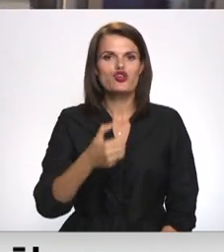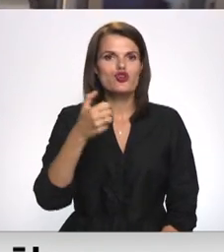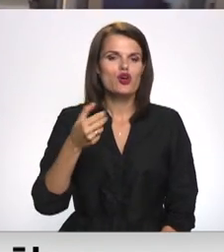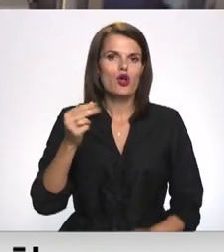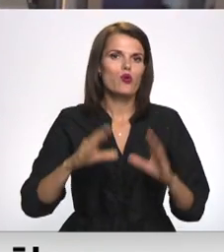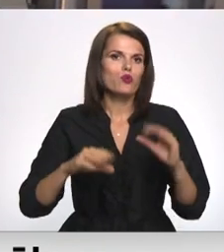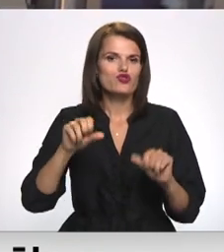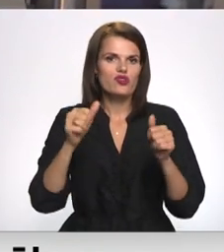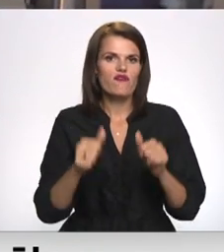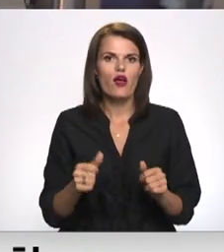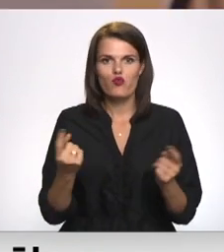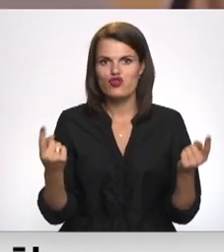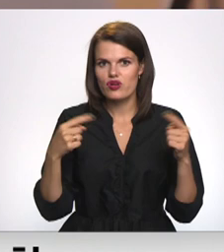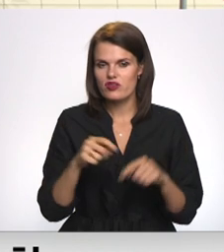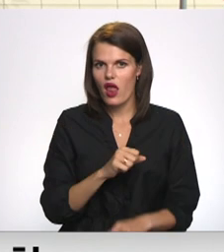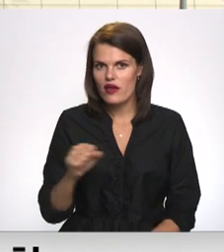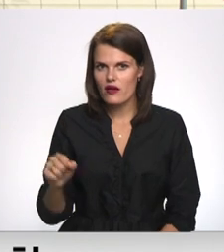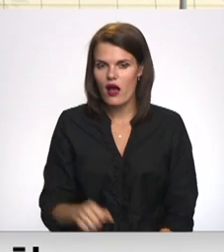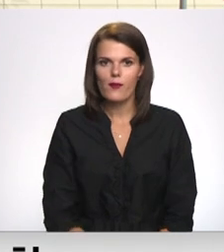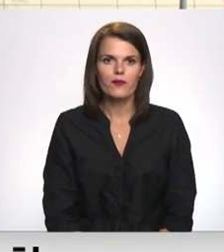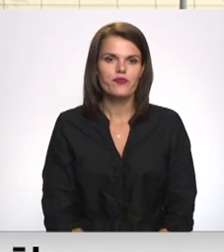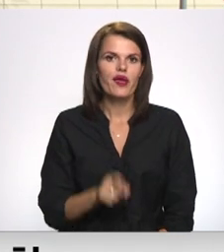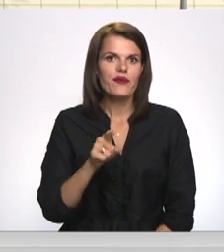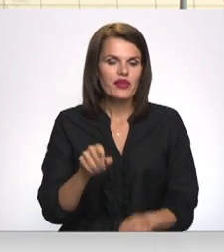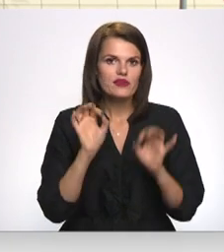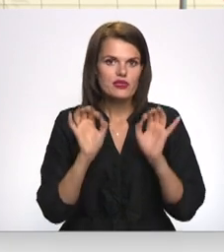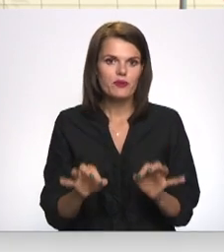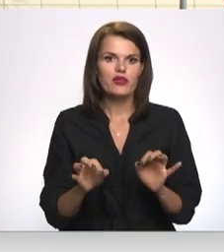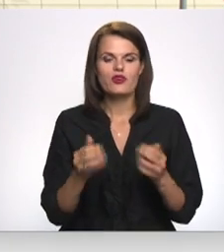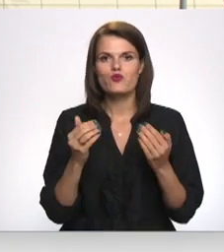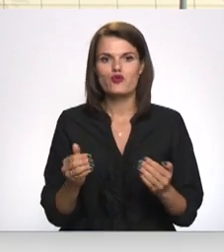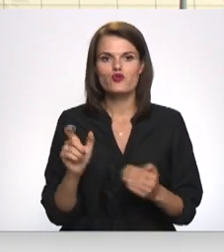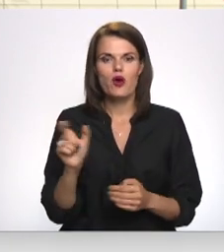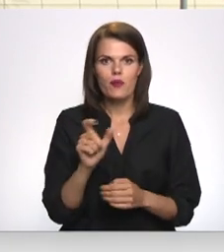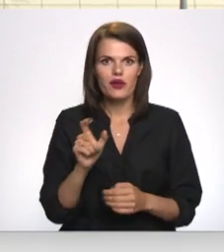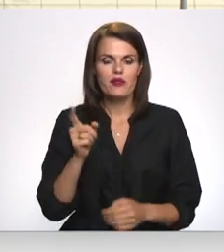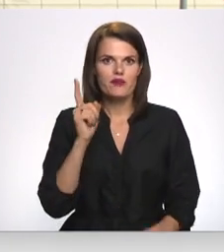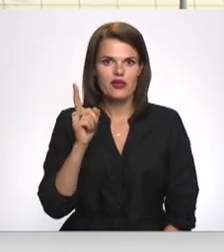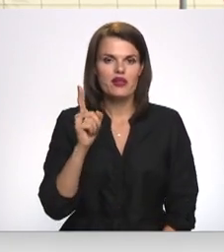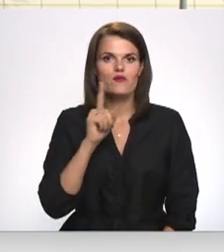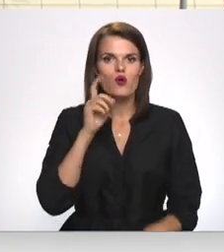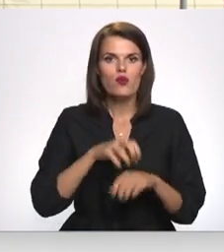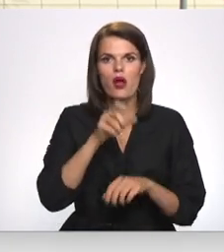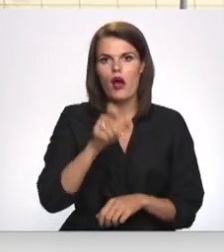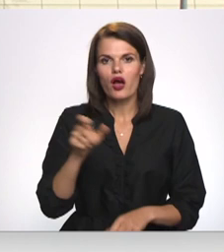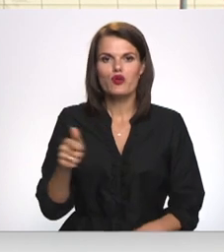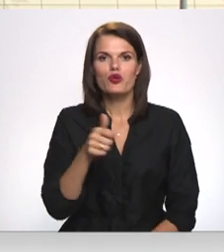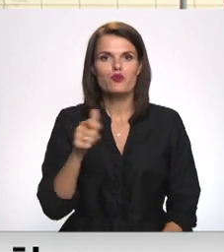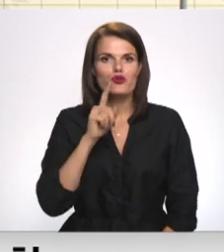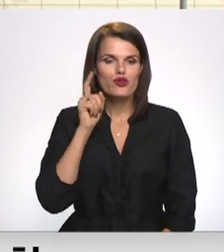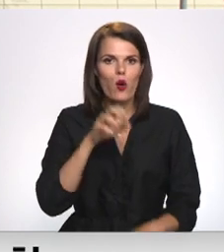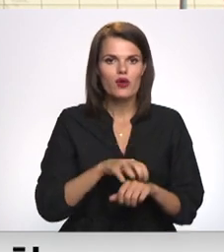budžeta veidošanas laikā. Tas patiesībā ir šobrīd tas tā, signāls jaunajiem ārstiem, ir tīpaši jaunajiem